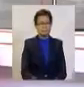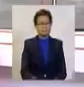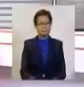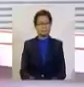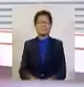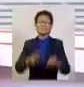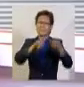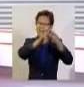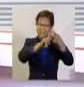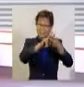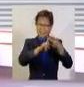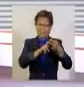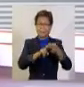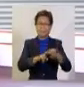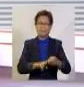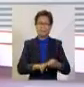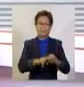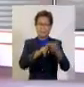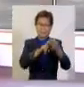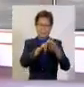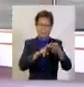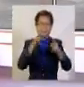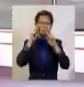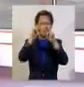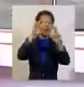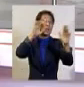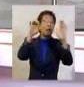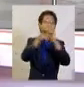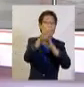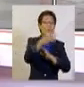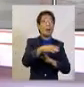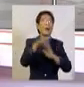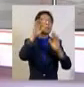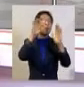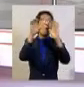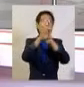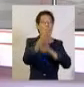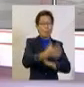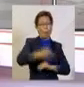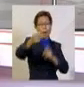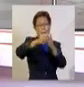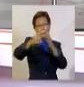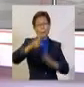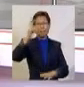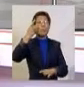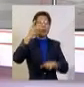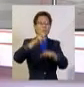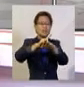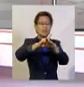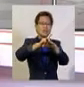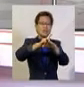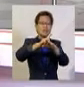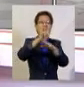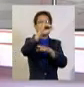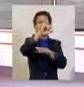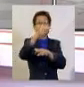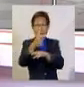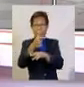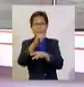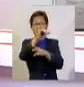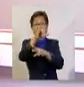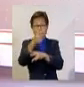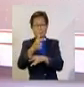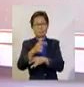Ya, tiada hashtag seperti lazimnya dibuka dengan melihat foto dan status yang dimuat naik para pemimpin politik di laman Instagram